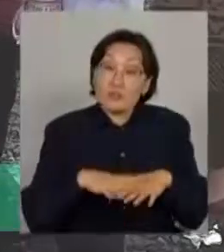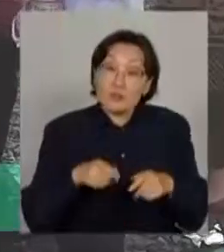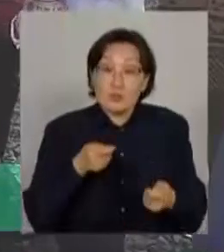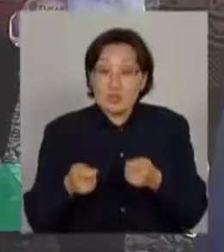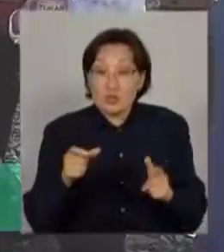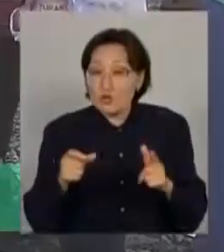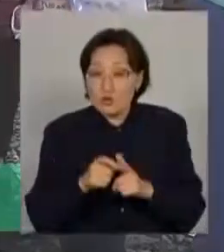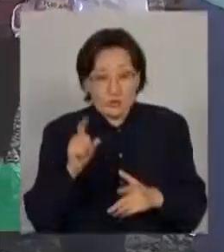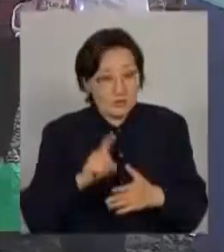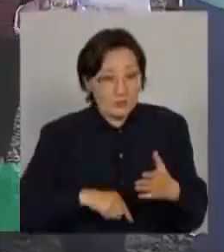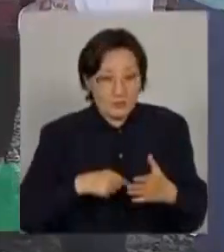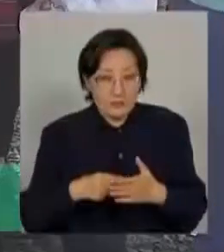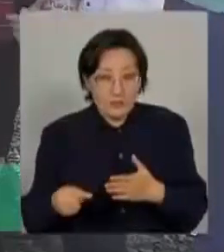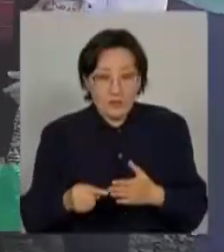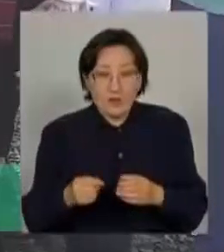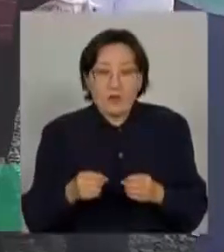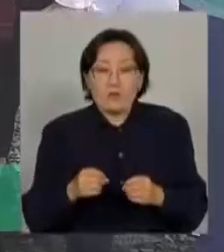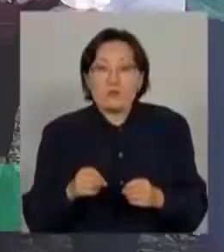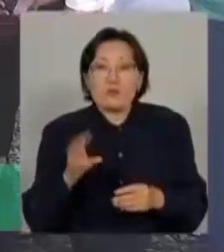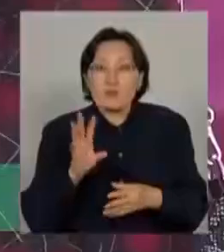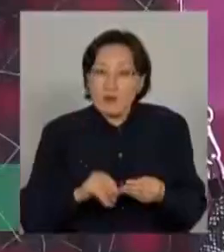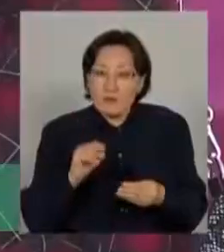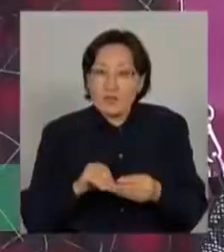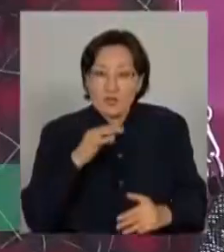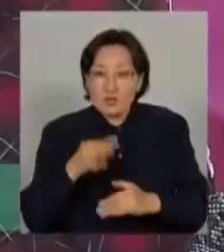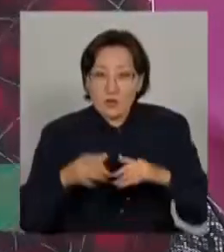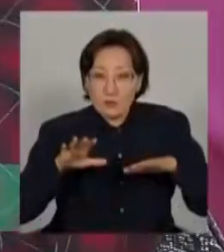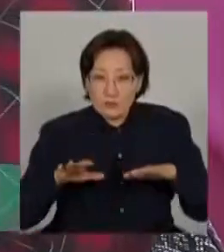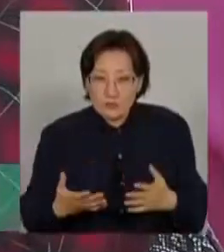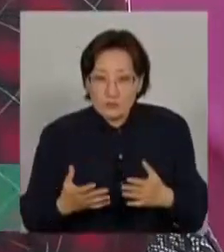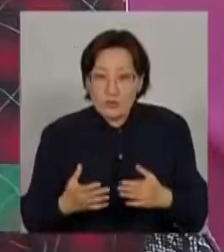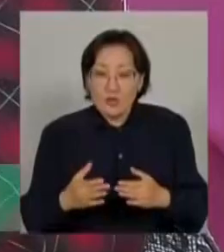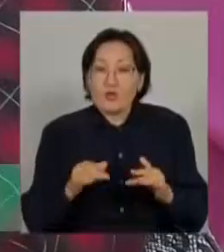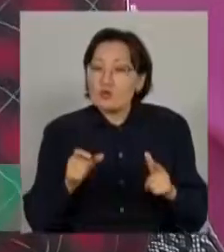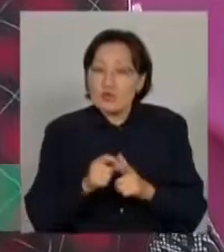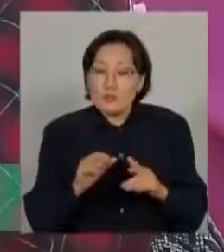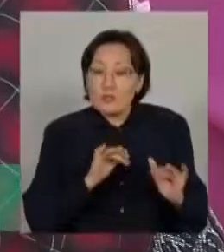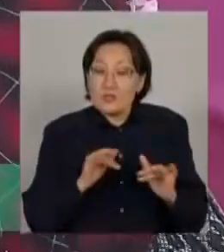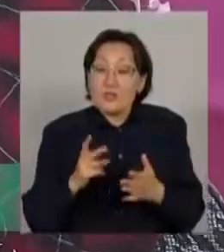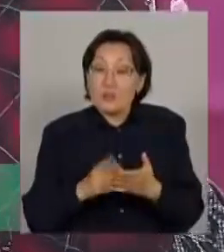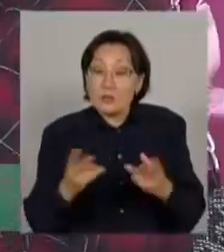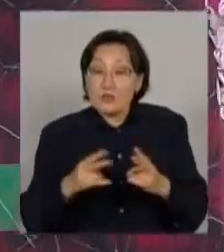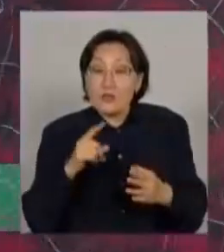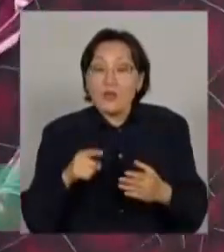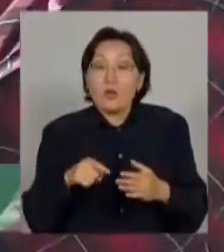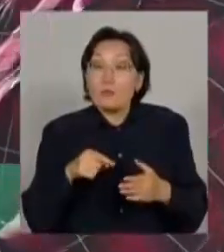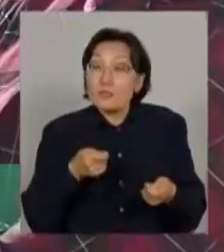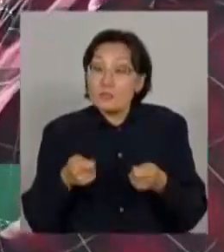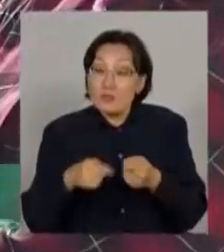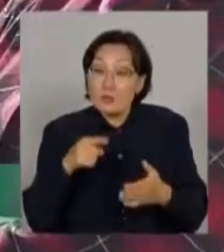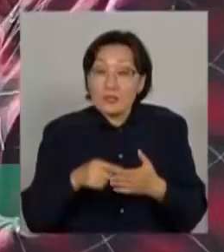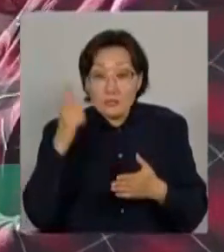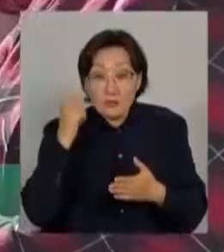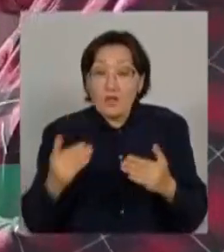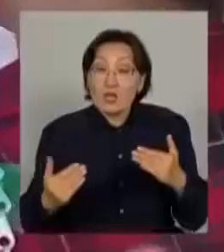шенеуніктердің сөзіне сенуден қалған. Жаттанды жауаптан жалықтық, сөзден іске көшсін деп отыр. Ал шенеуніктер мәселемен таныспыз, бірақ жаңа су